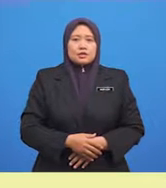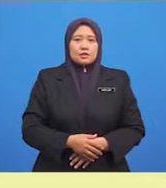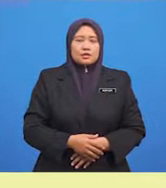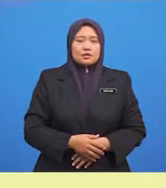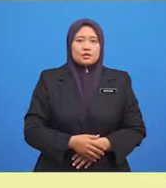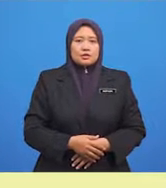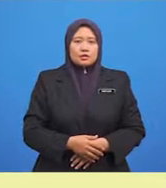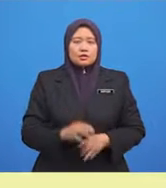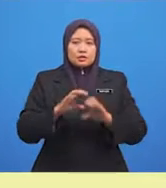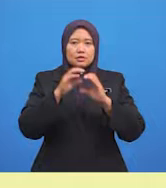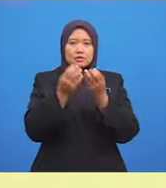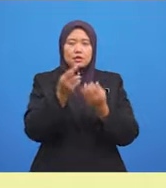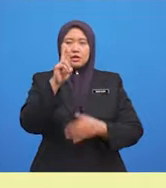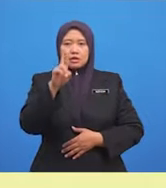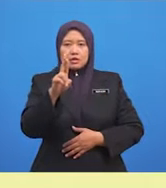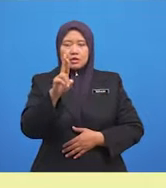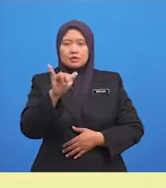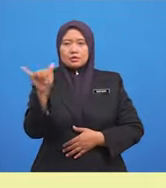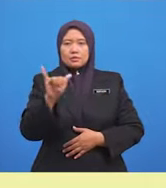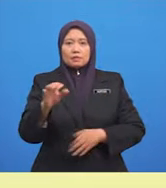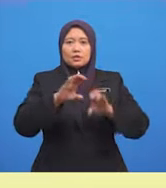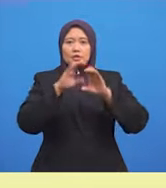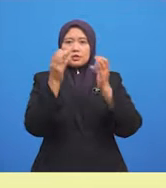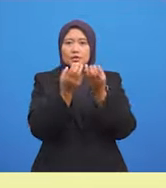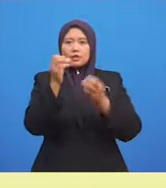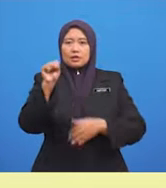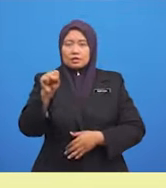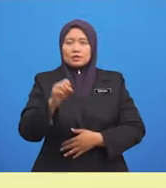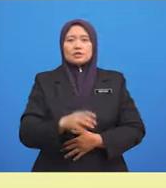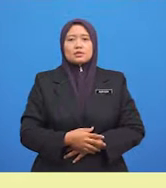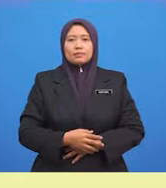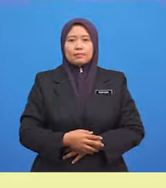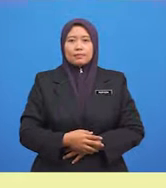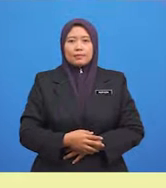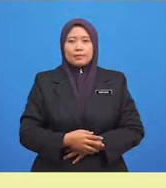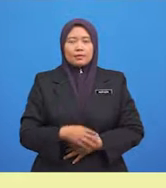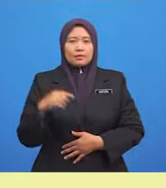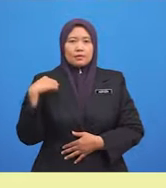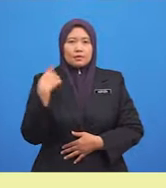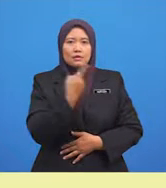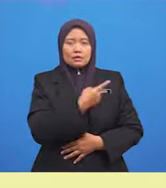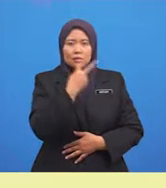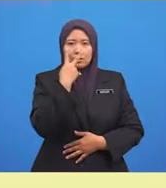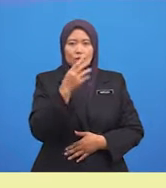Boleh kita simpulkan bahawa set R sama dengan set S.